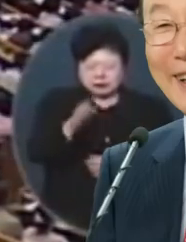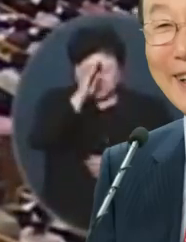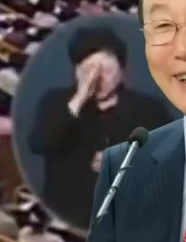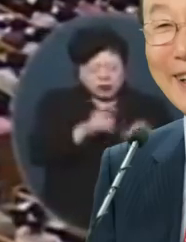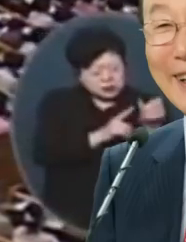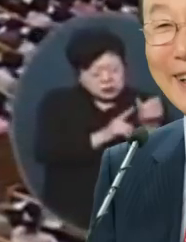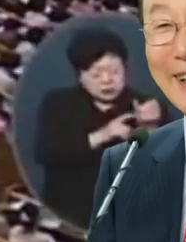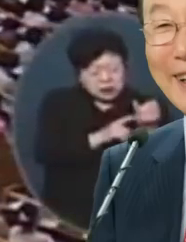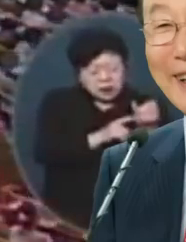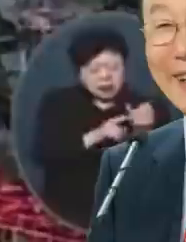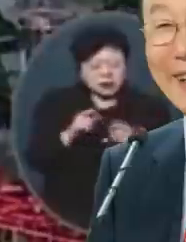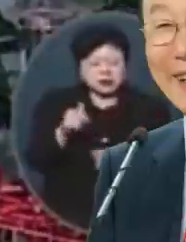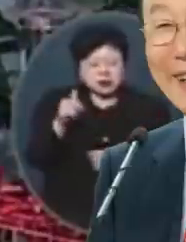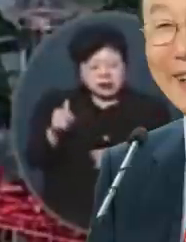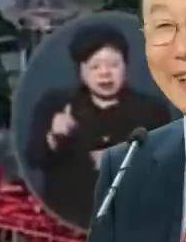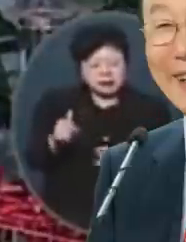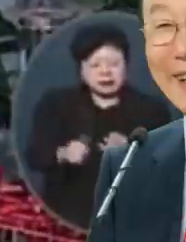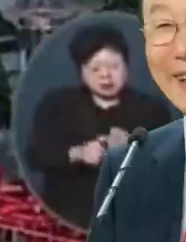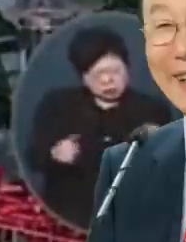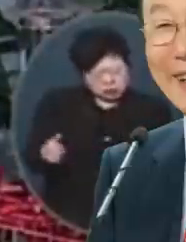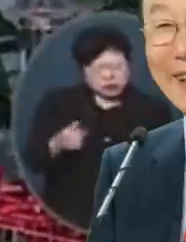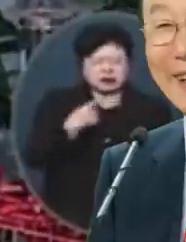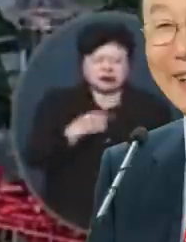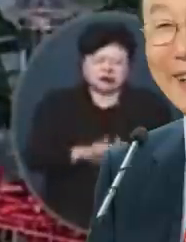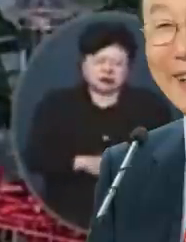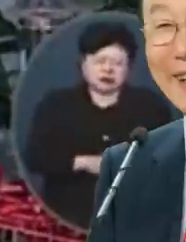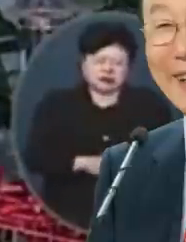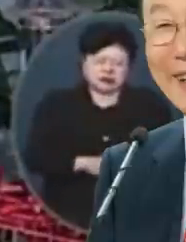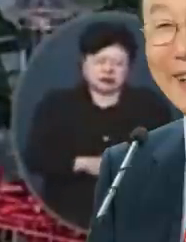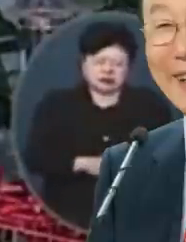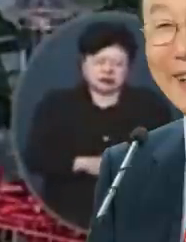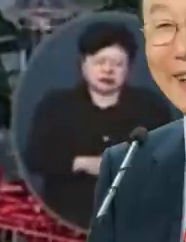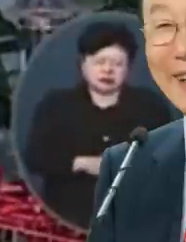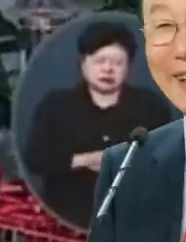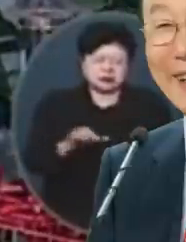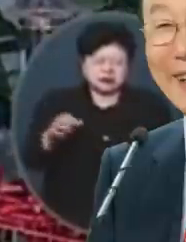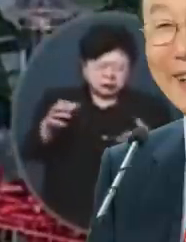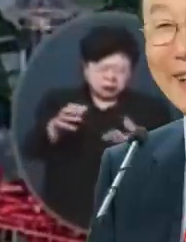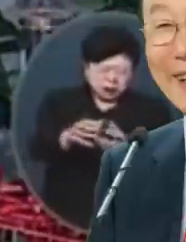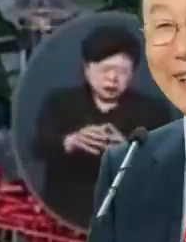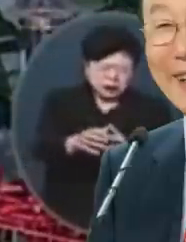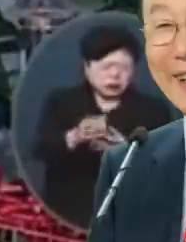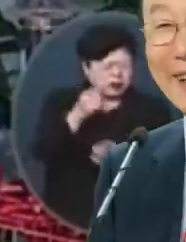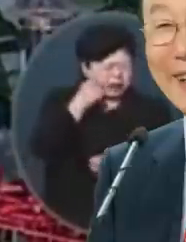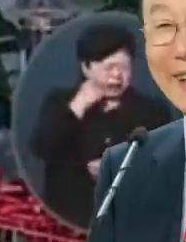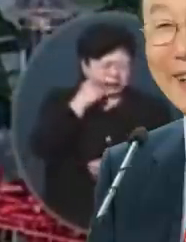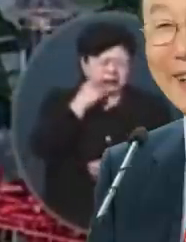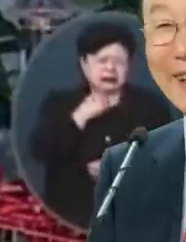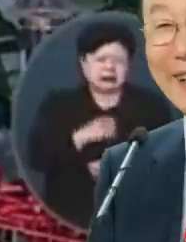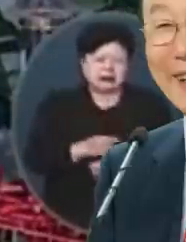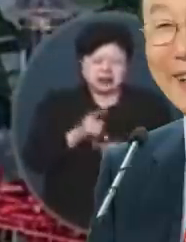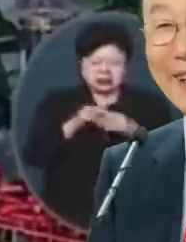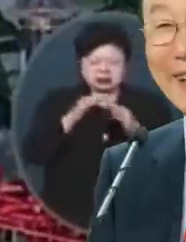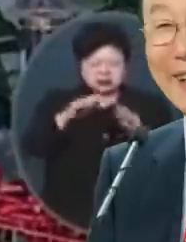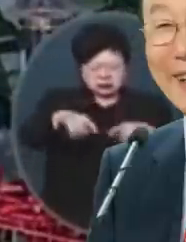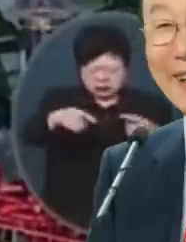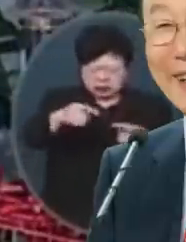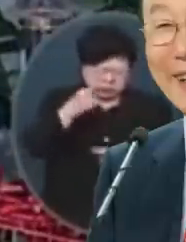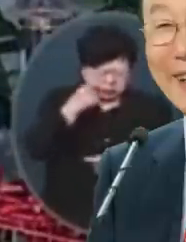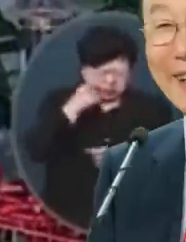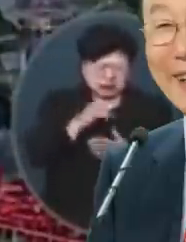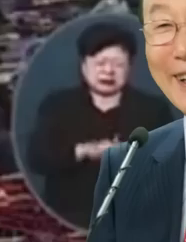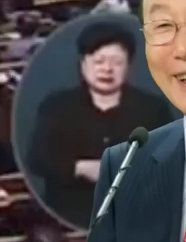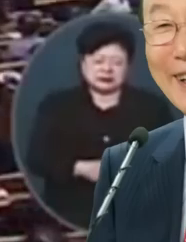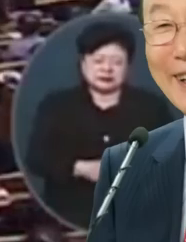사람은 보통 남편으로부터 이혼을 당하고 공중 모임에 가지 못하고 성전에도 들어갈 수가